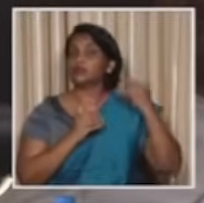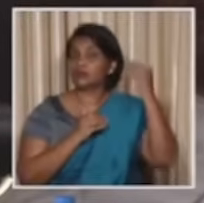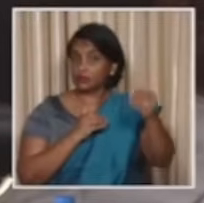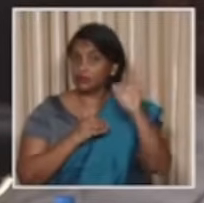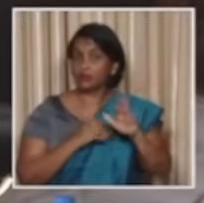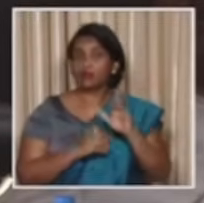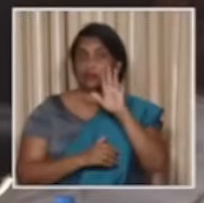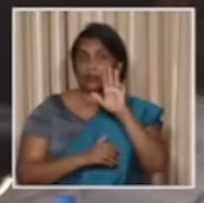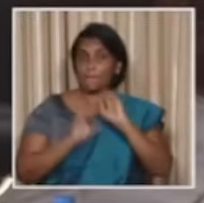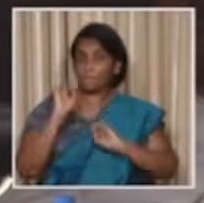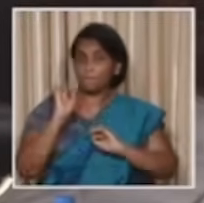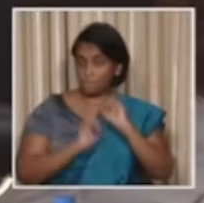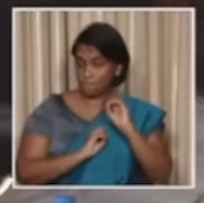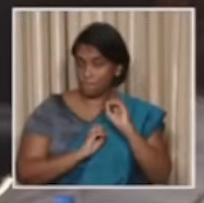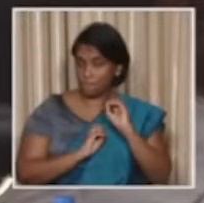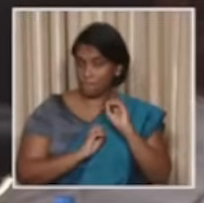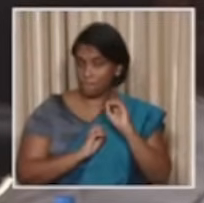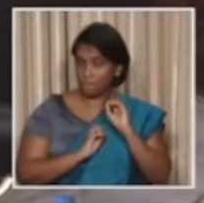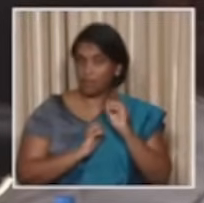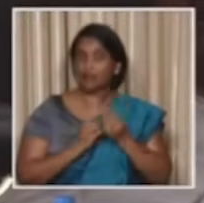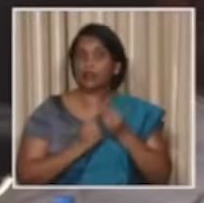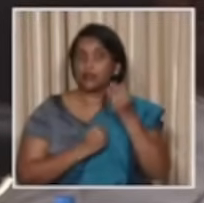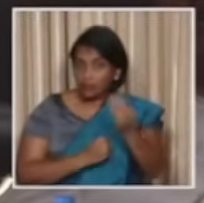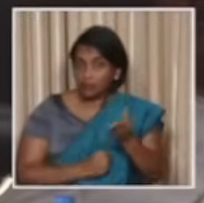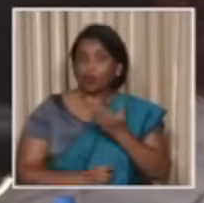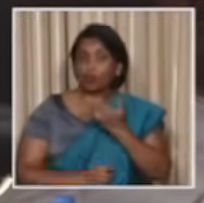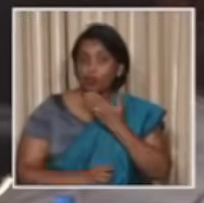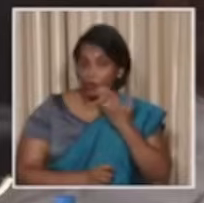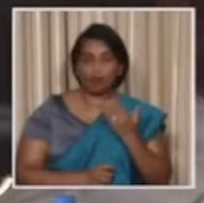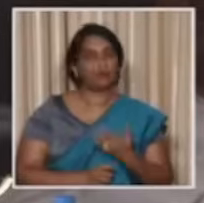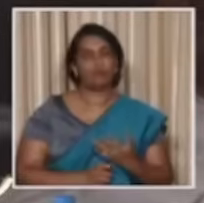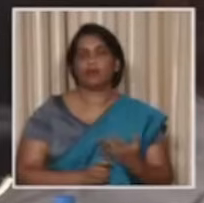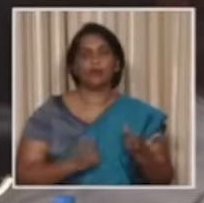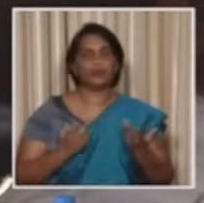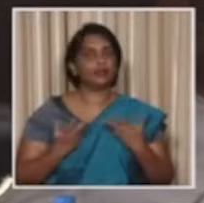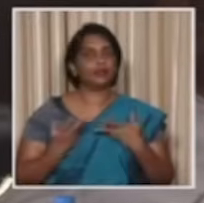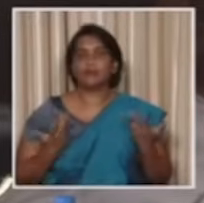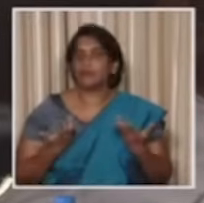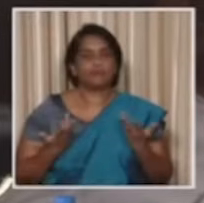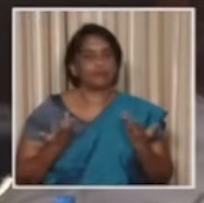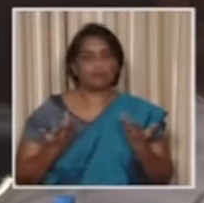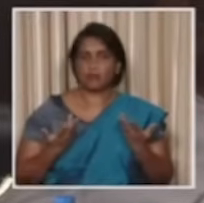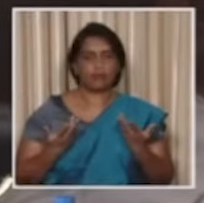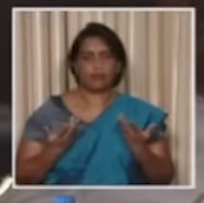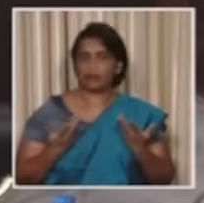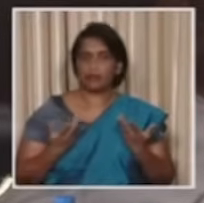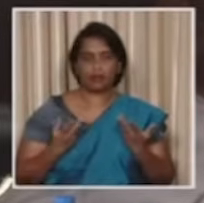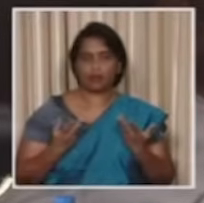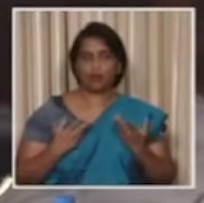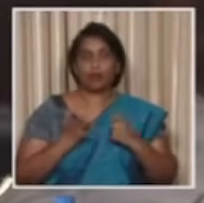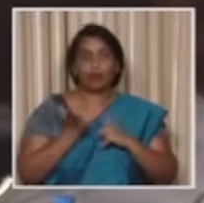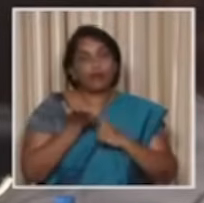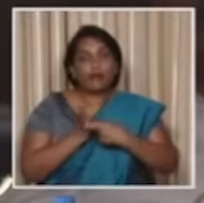ඉදිරියේදී 100%ක් දෙන්න පුළුවන්ද බෑ එහෙම එකක් අපිට